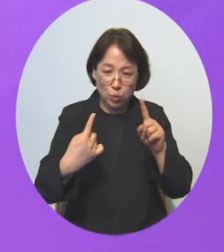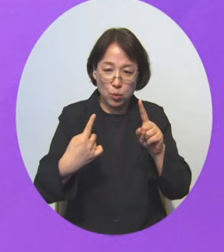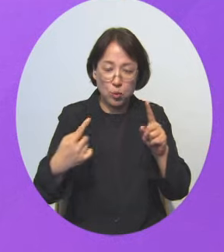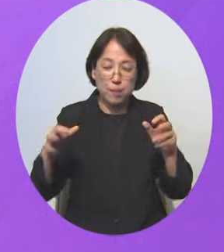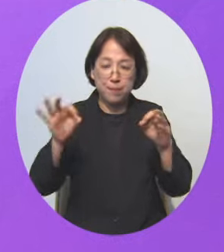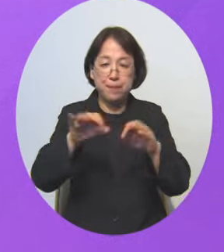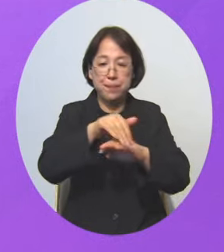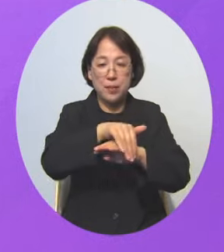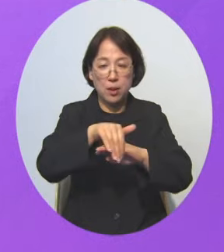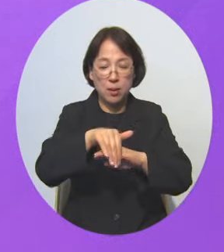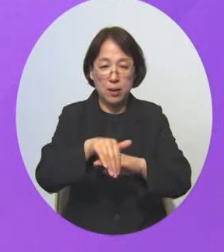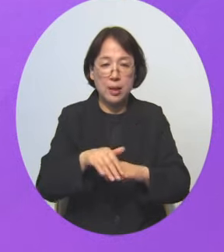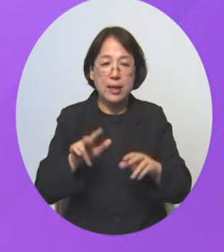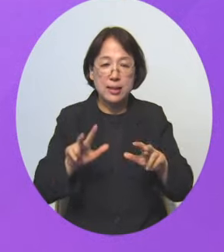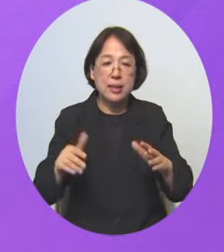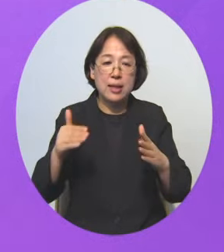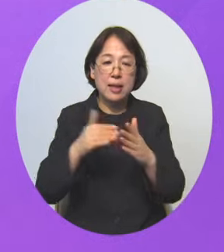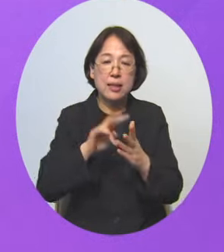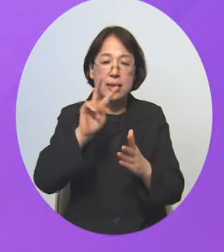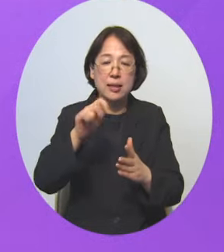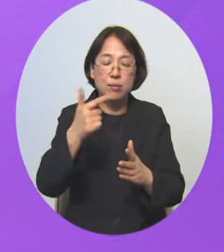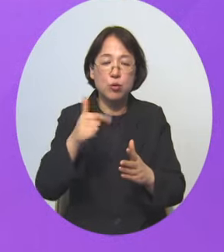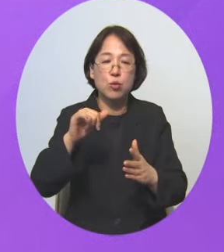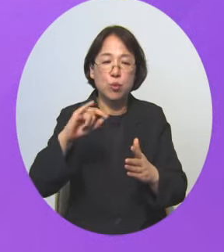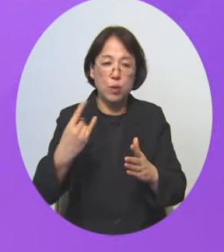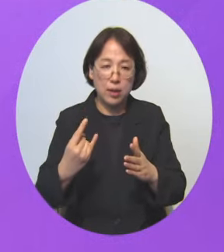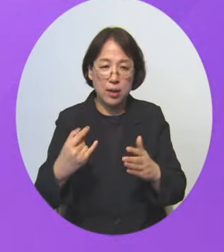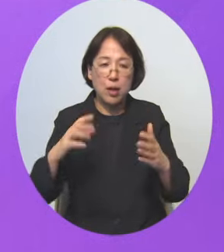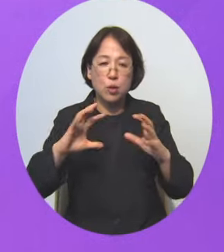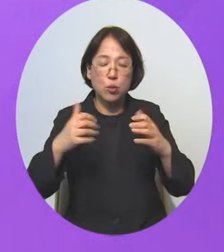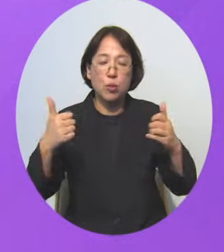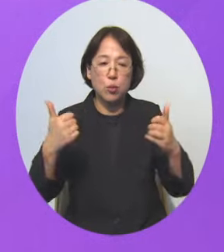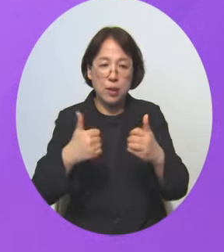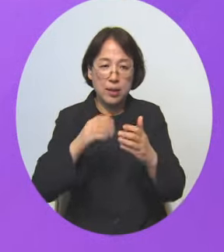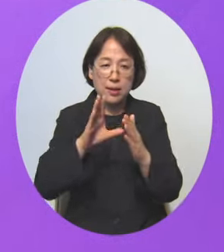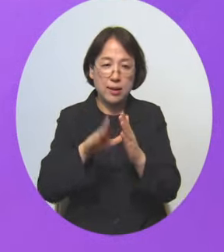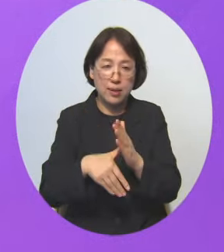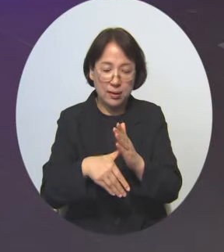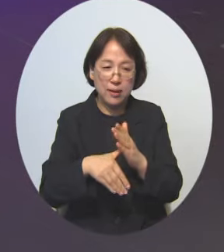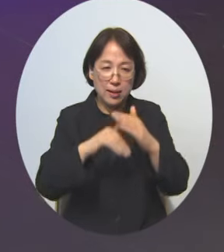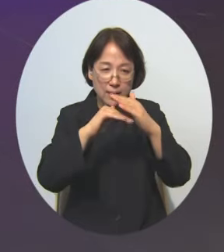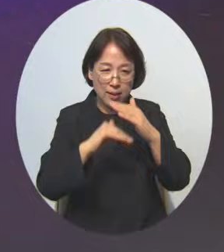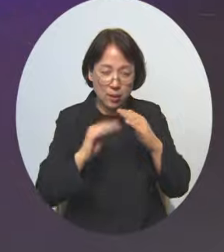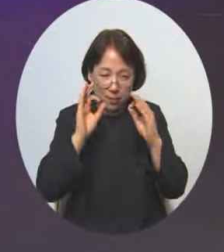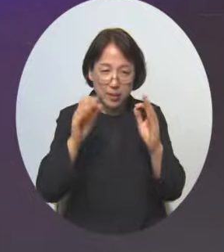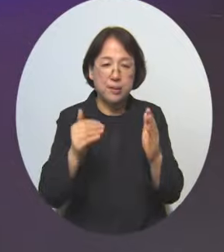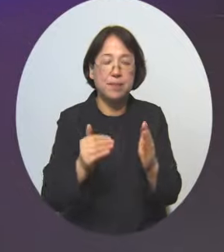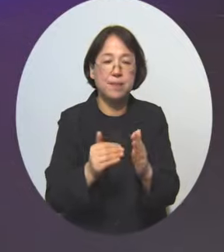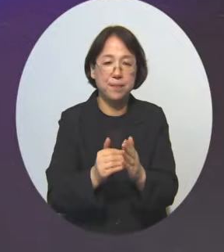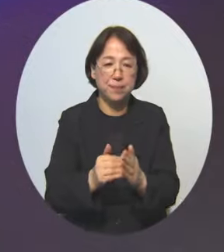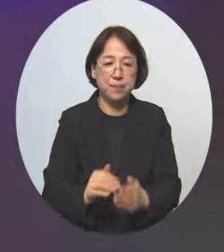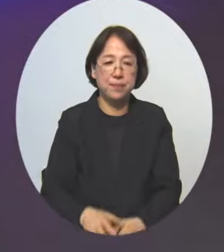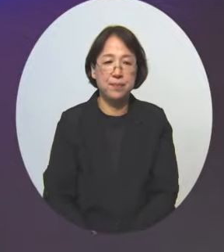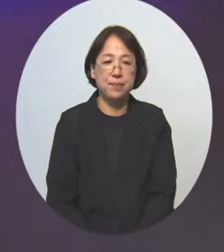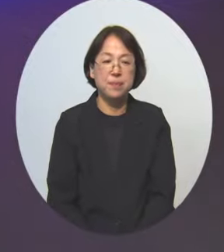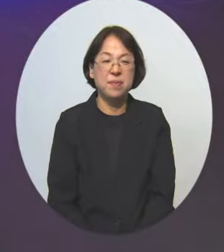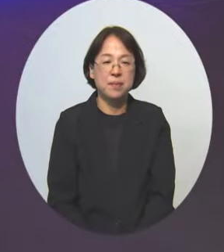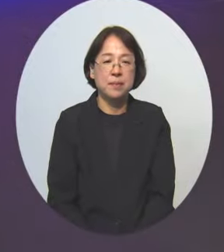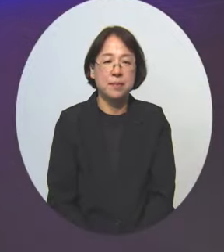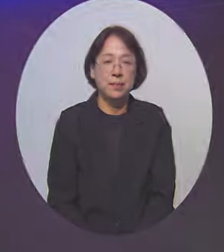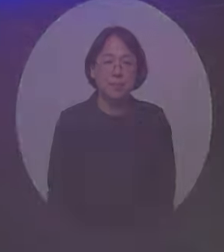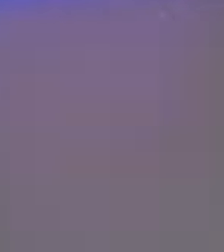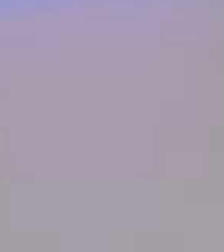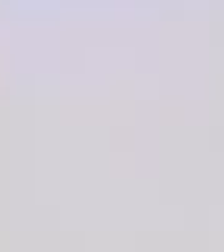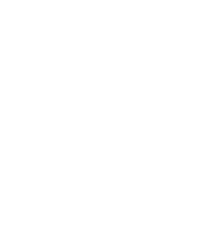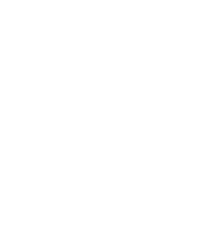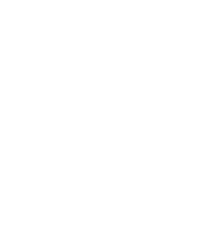네, 지금까지 26번째 민생토론에서 논의된 내용 취재기자와 함께 자세히 살펴봤습니다. 이리나 기자 수고하셨습니다.